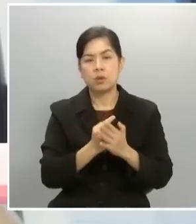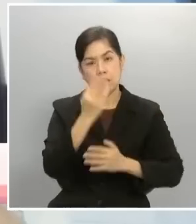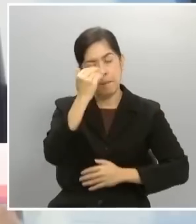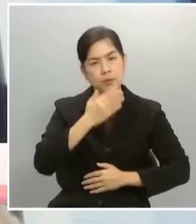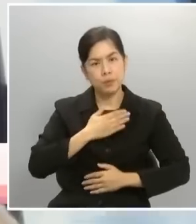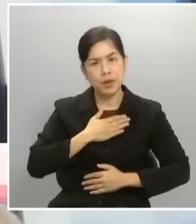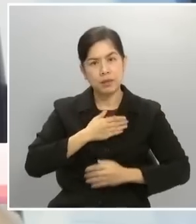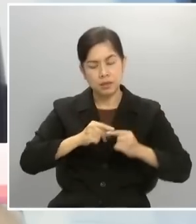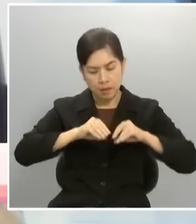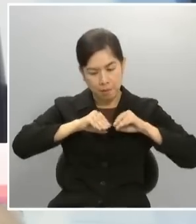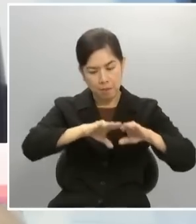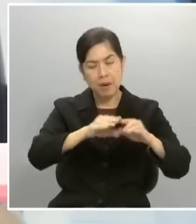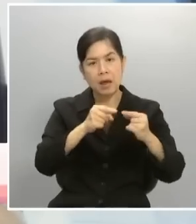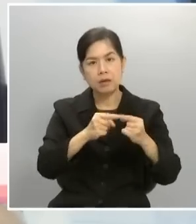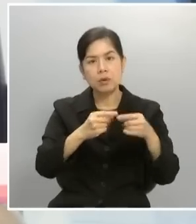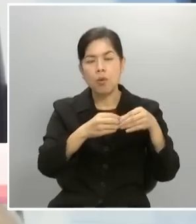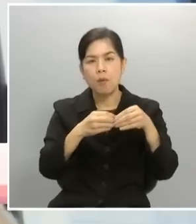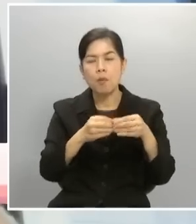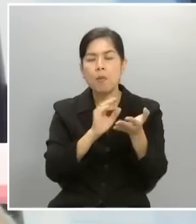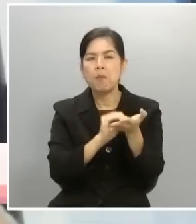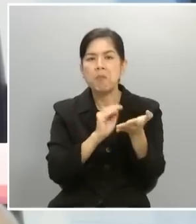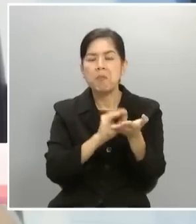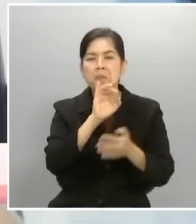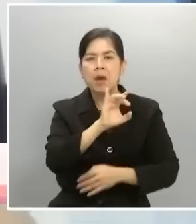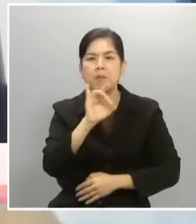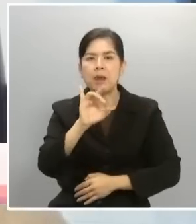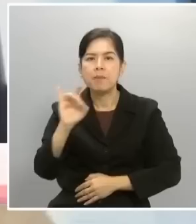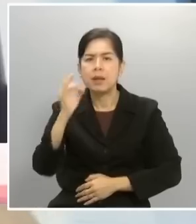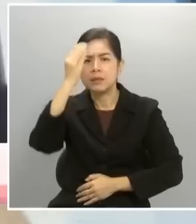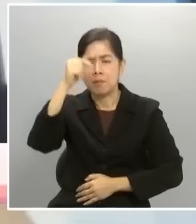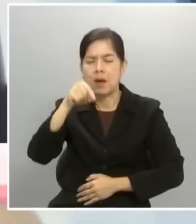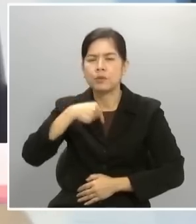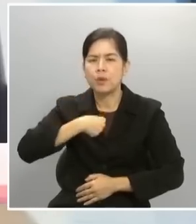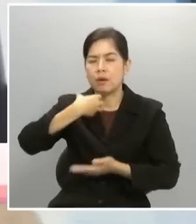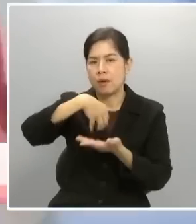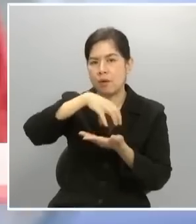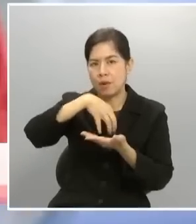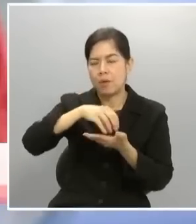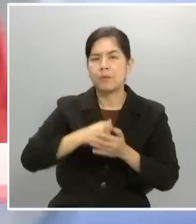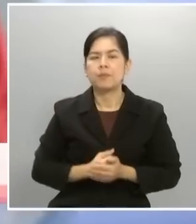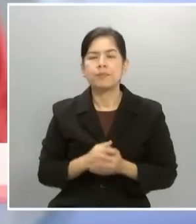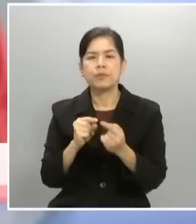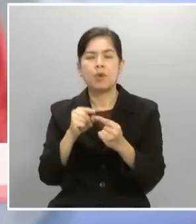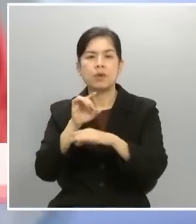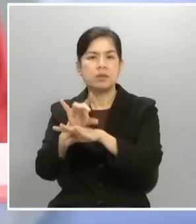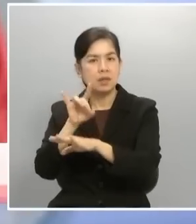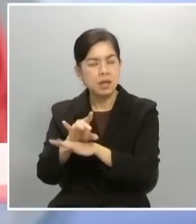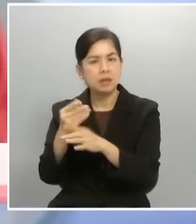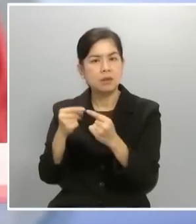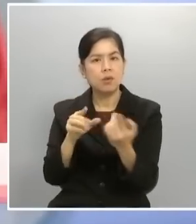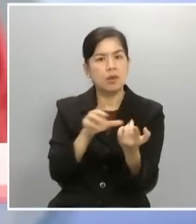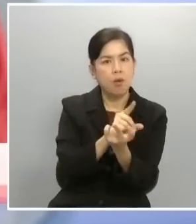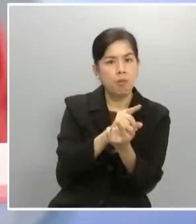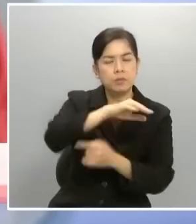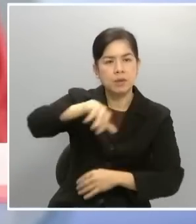เปิดเผยเรื่องนี้แน่นอนครับมันทำให้สังคมไทยสังคมออนไลน์สังคมทุกสิ่งทุกอย่างรับรู้เรื่อง